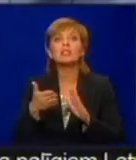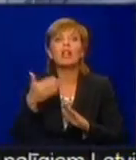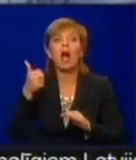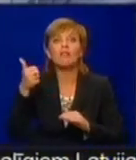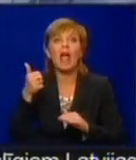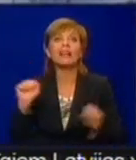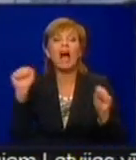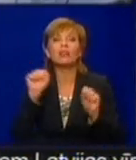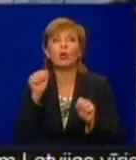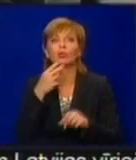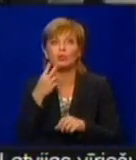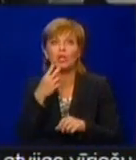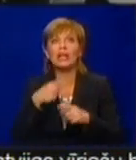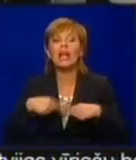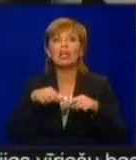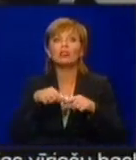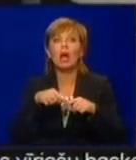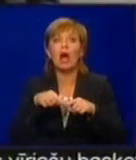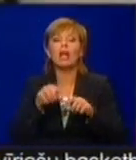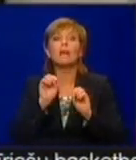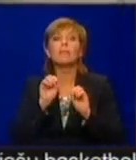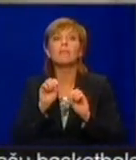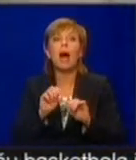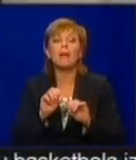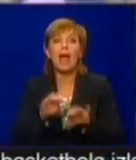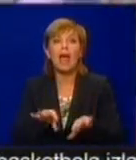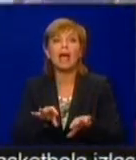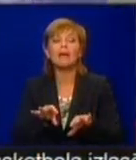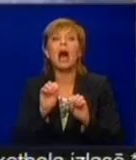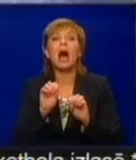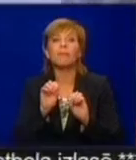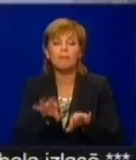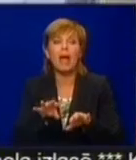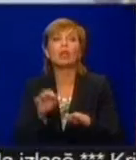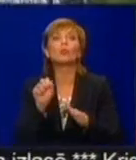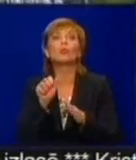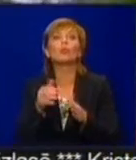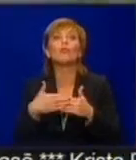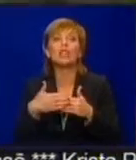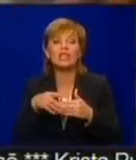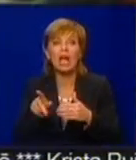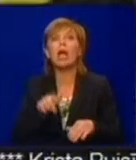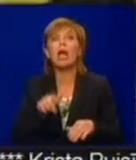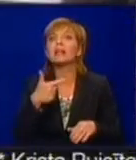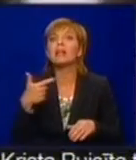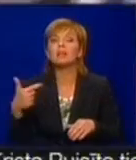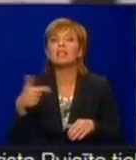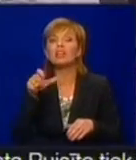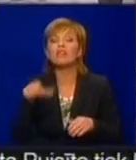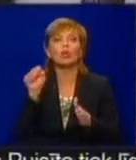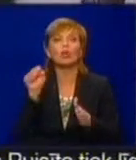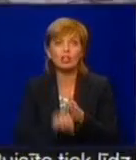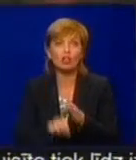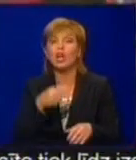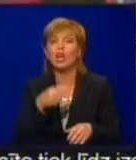uzskatus, tiesa zāli pameta nogalināto cilvēku tuvinieki. Spriedumu par 77 cilvēku noslepkavošanu